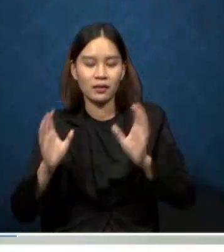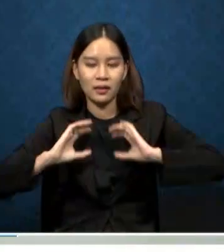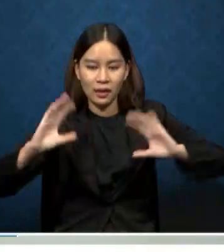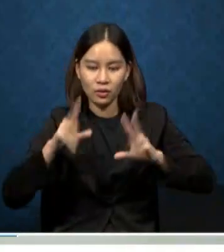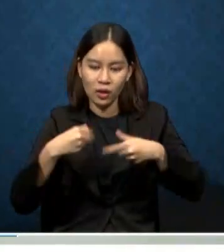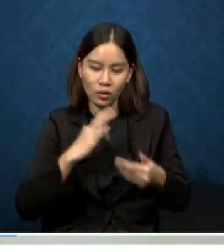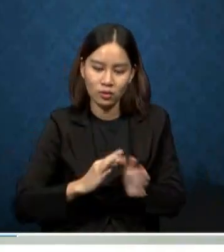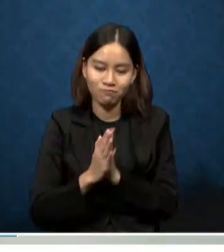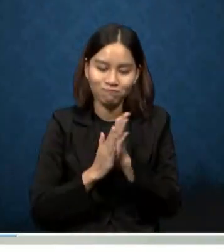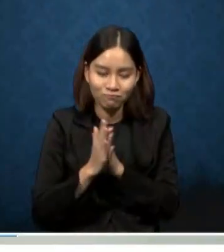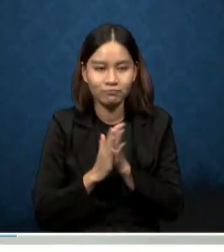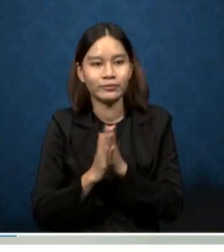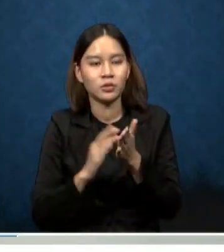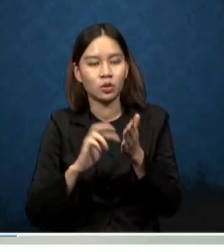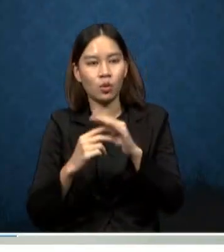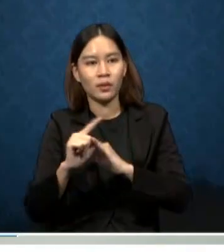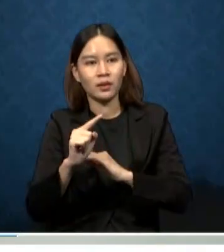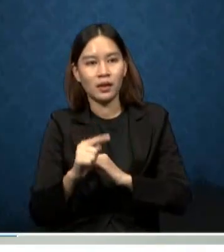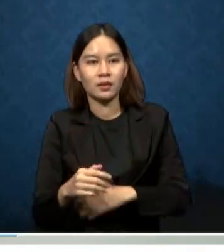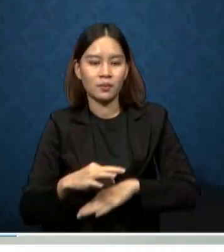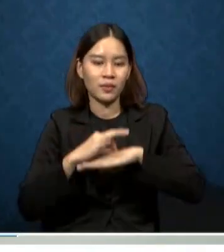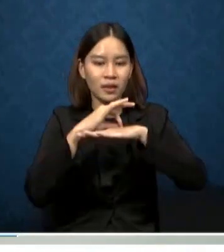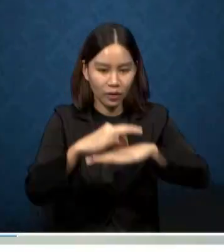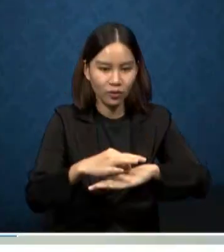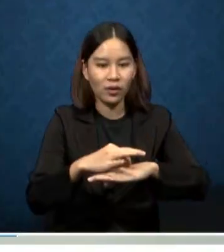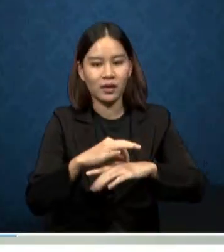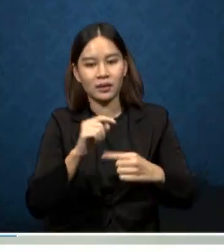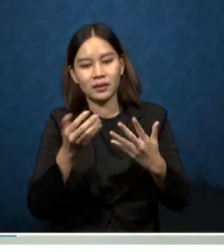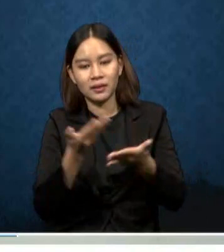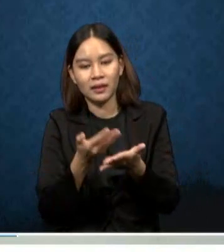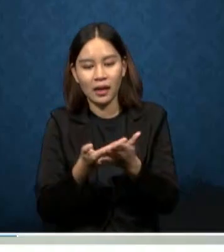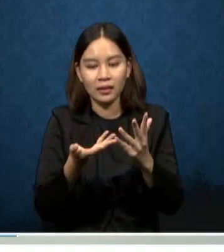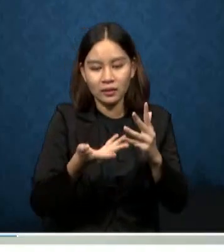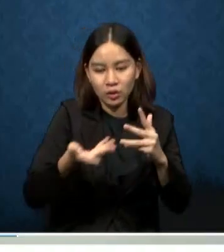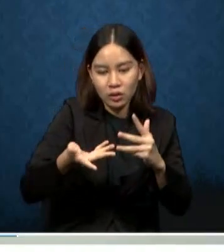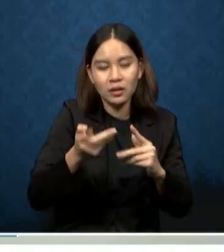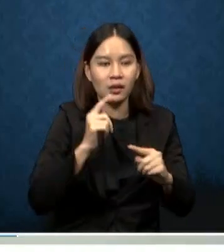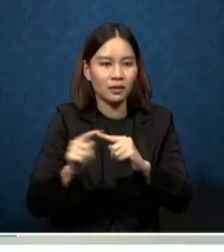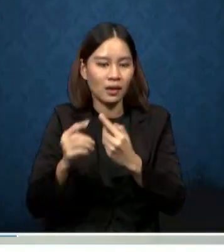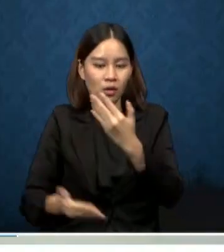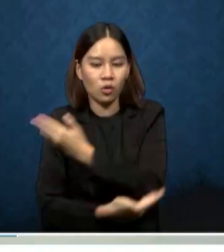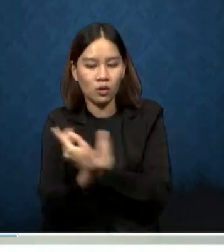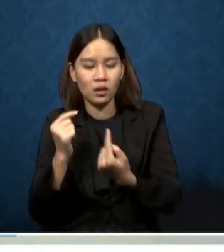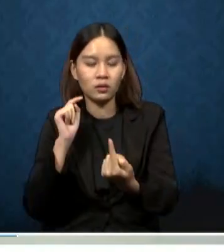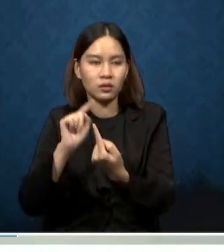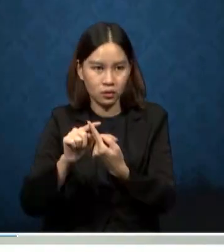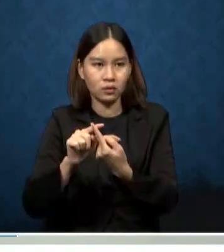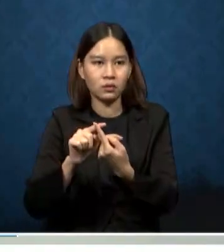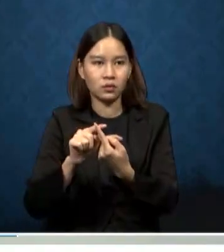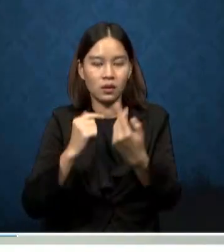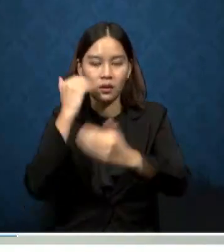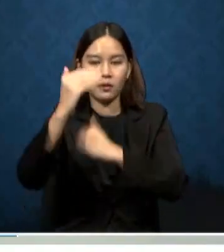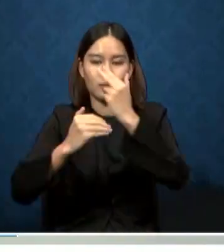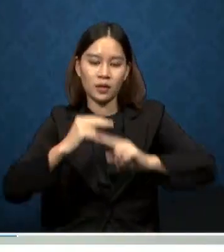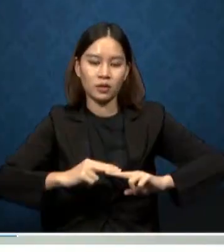ใจแงจงใจก็คือ บัญจุ แต่งตั้ง โอนย้าย เลื่อนขั้นเงินเดือนโอกาสเข้าถึง การพัฒ